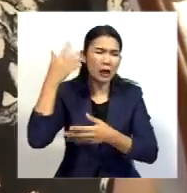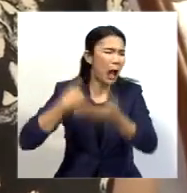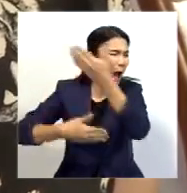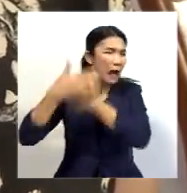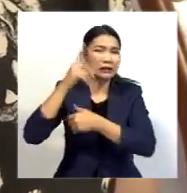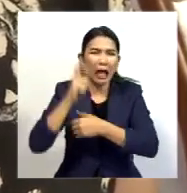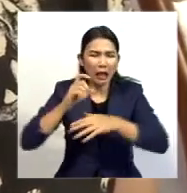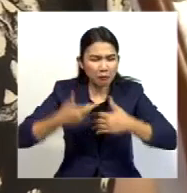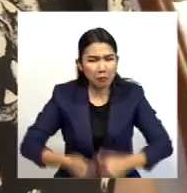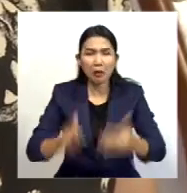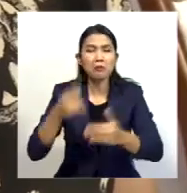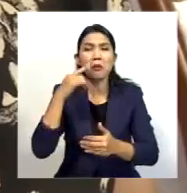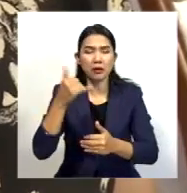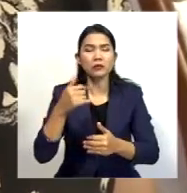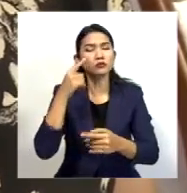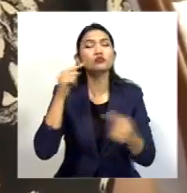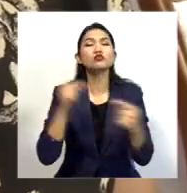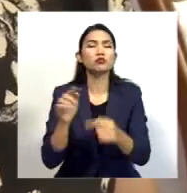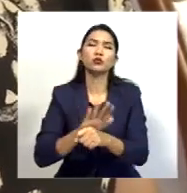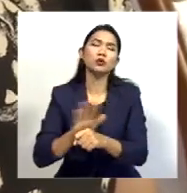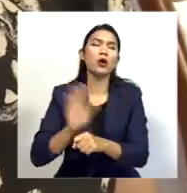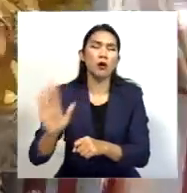คือมันประจวบเหมาะพอดีนะ